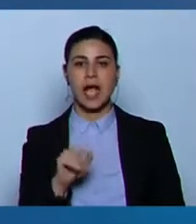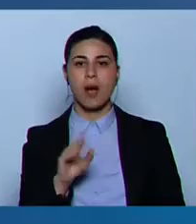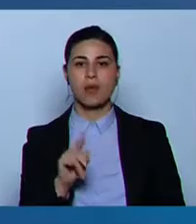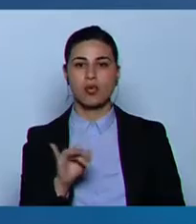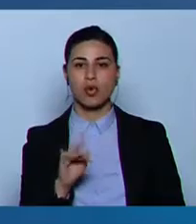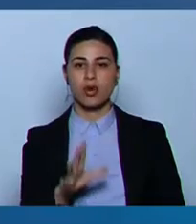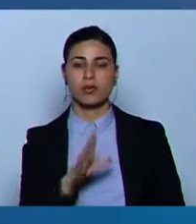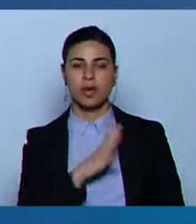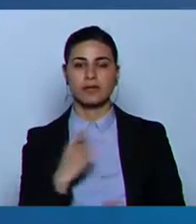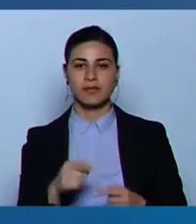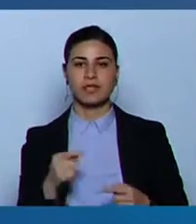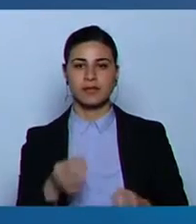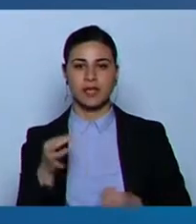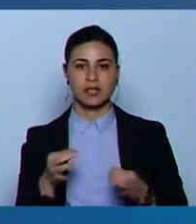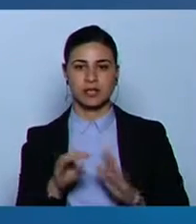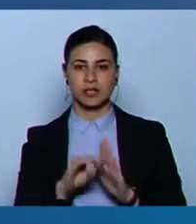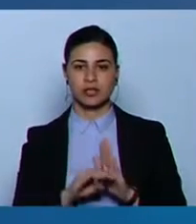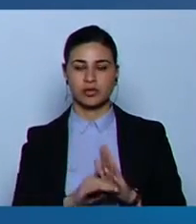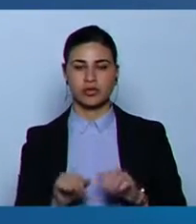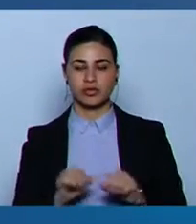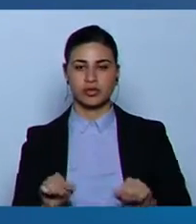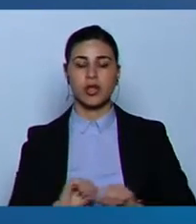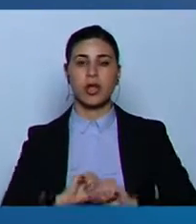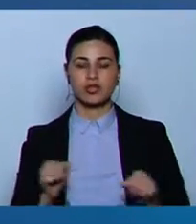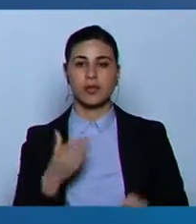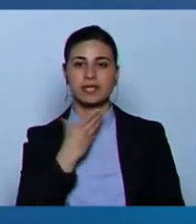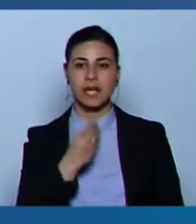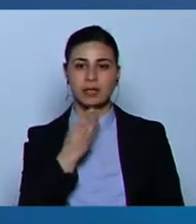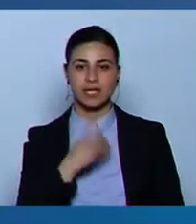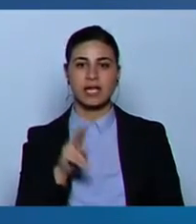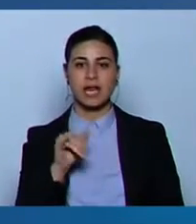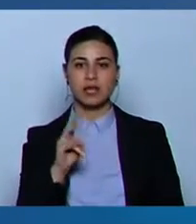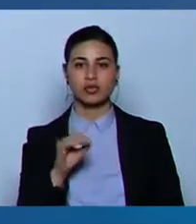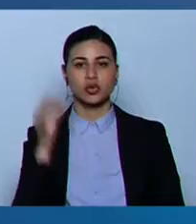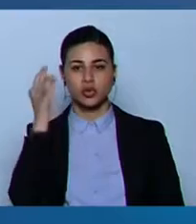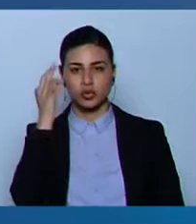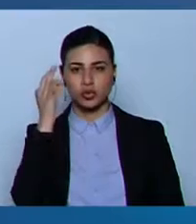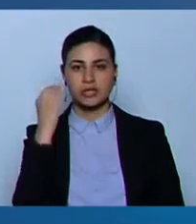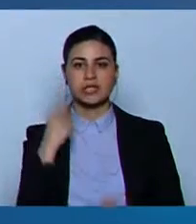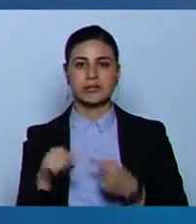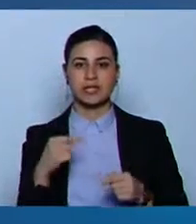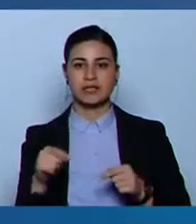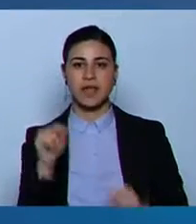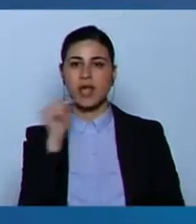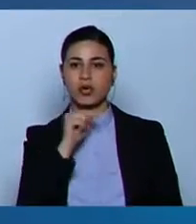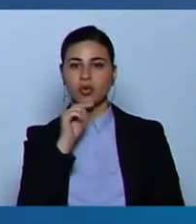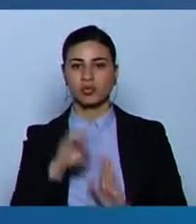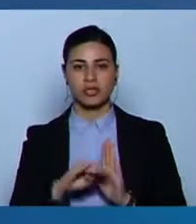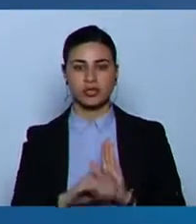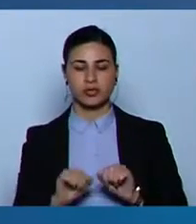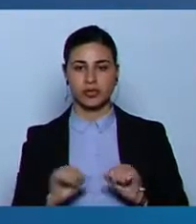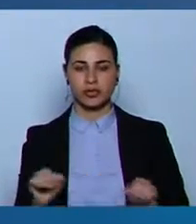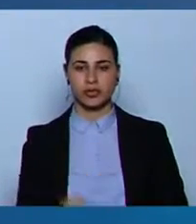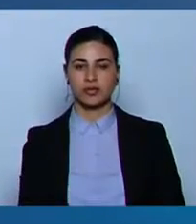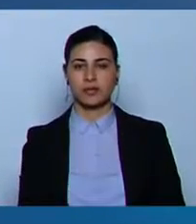ამბროლაური ყავდეს სხვადასხვა რეჟიმში. არ შეიძლება სამტრედია, ლანჩხუთი, ზუგდიდი ყავდეს სხვადასხვა ეკონომიკურ რეჟიმში.